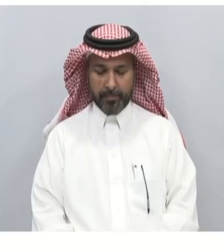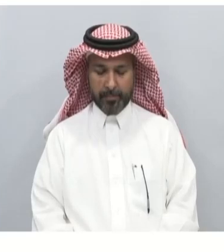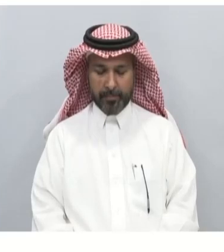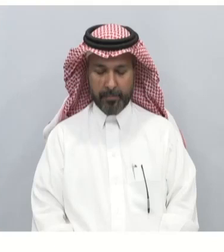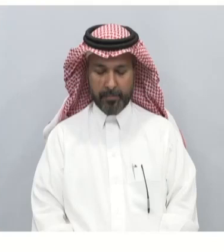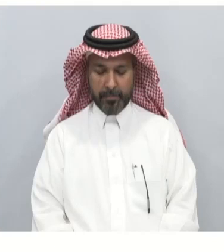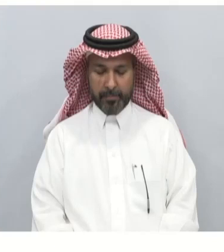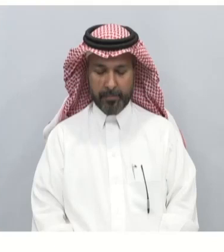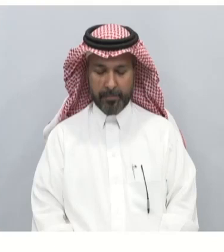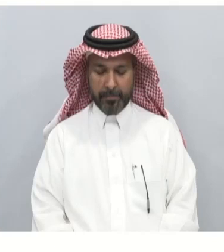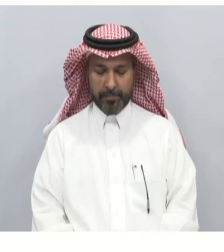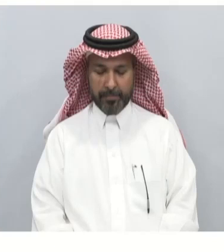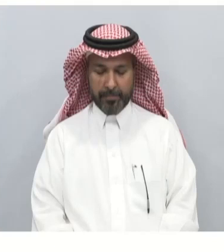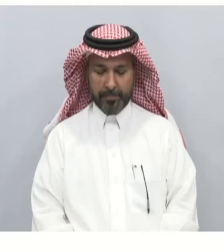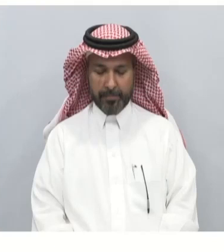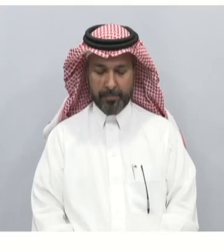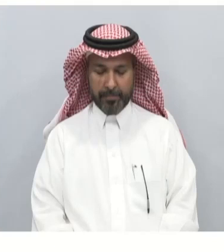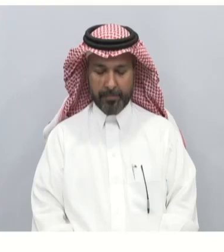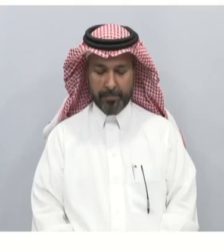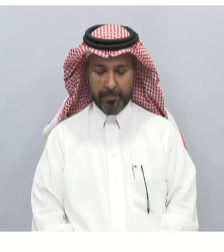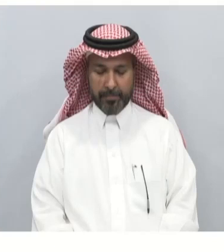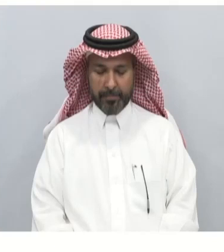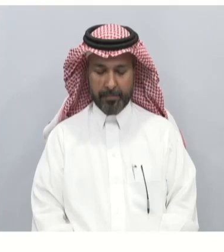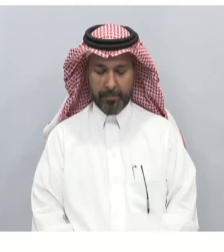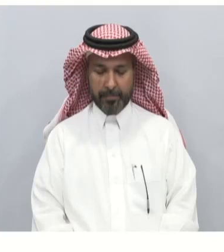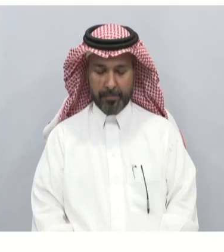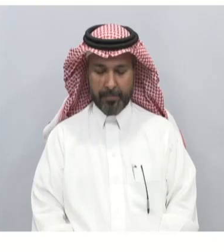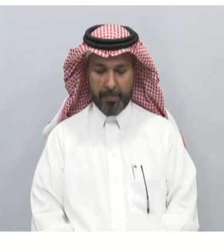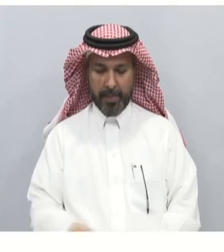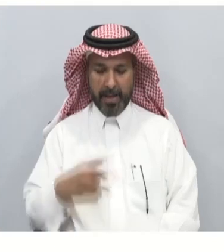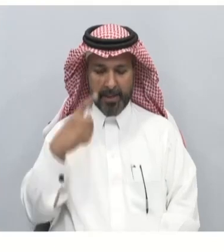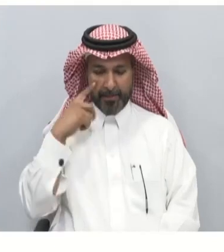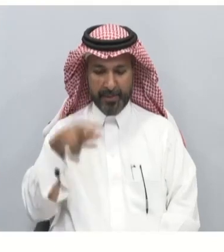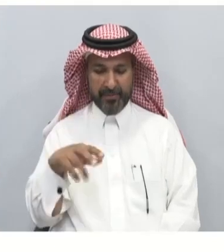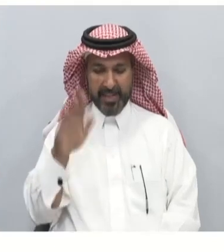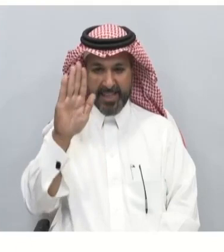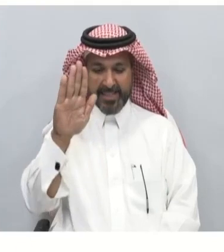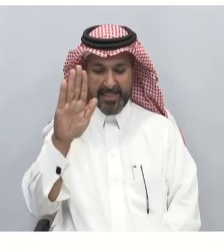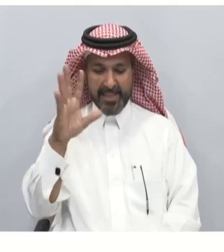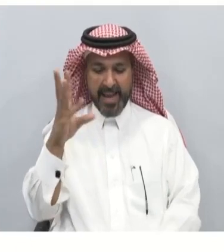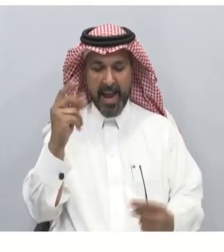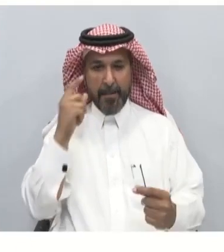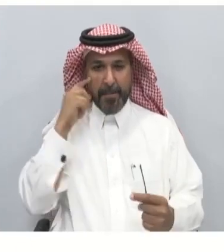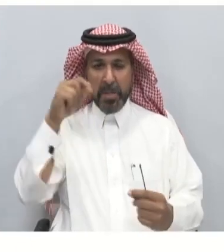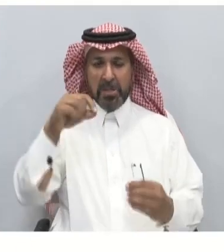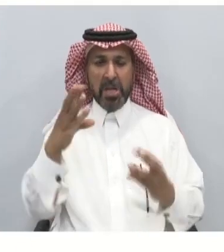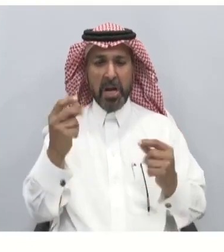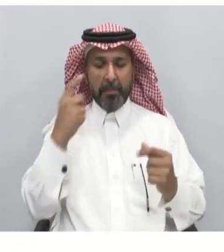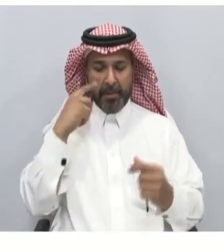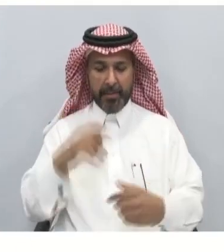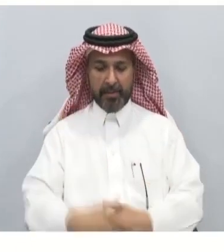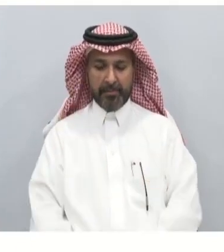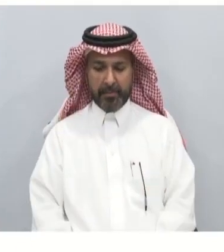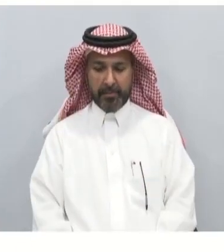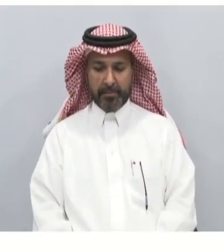راح نعوض عن سين لإيجاد قيمة الدالة عند عدد ما، نعوض عن سين بذلك العدد. نشوف هنا لو